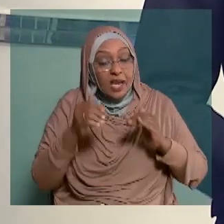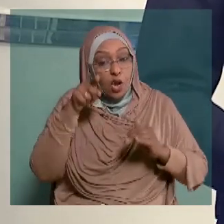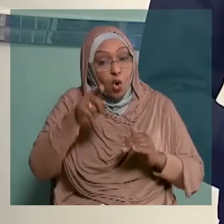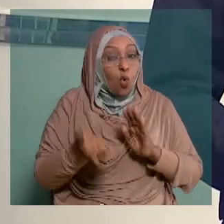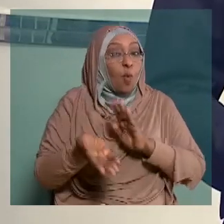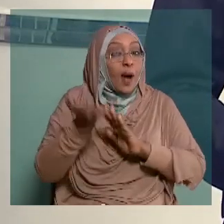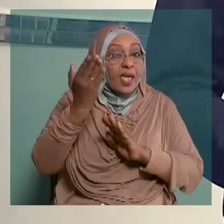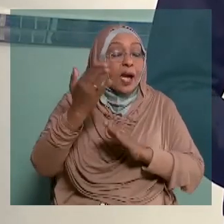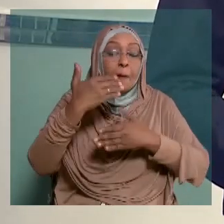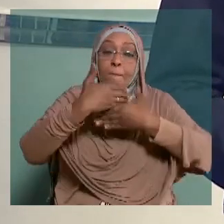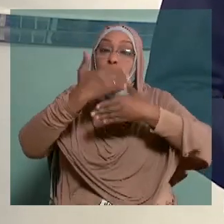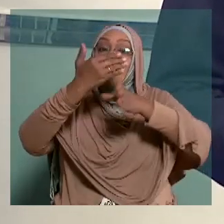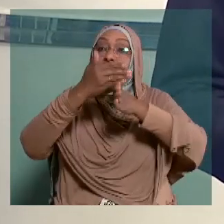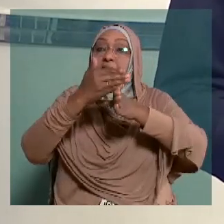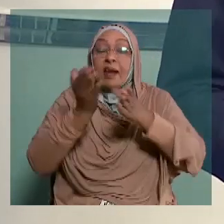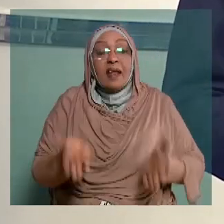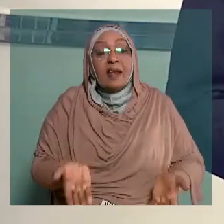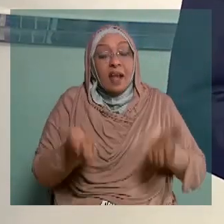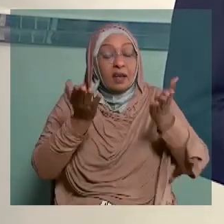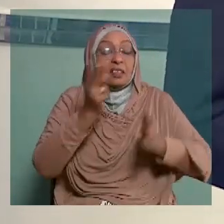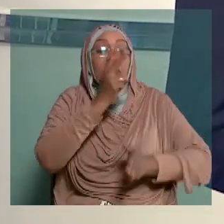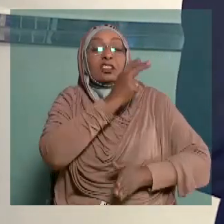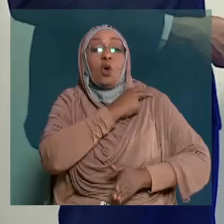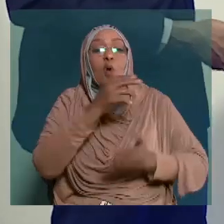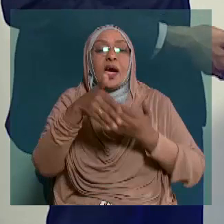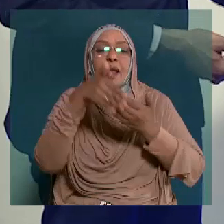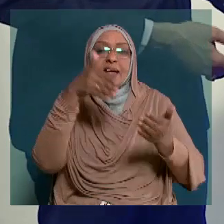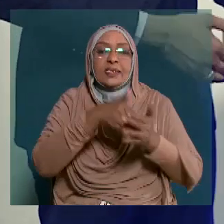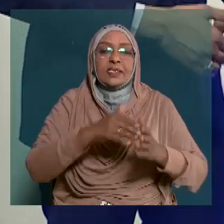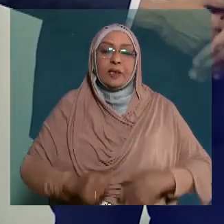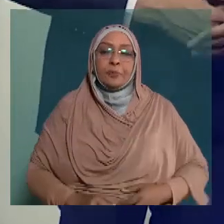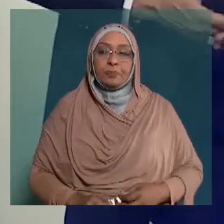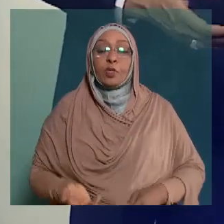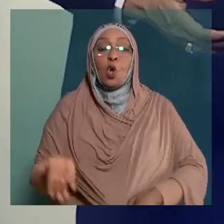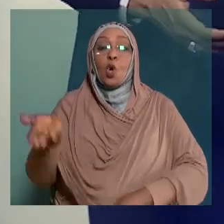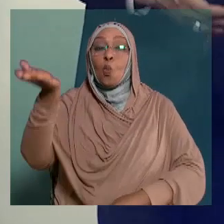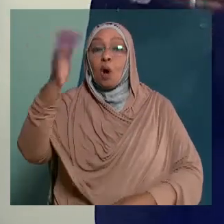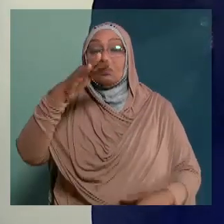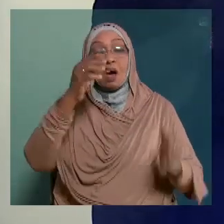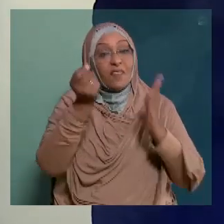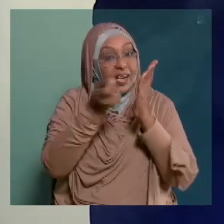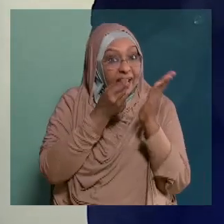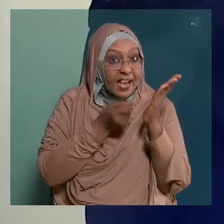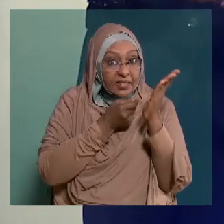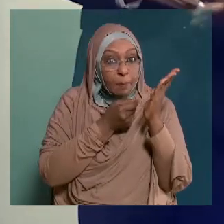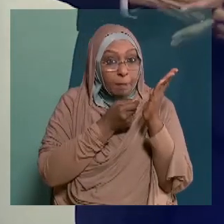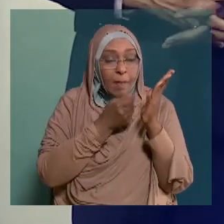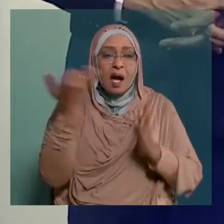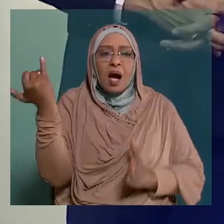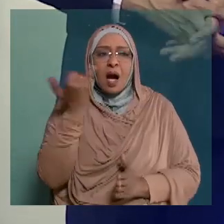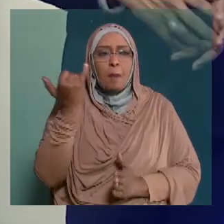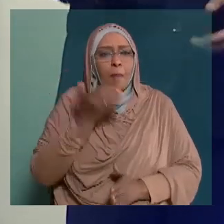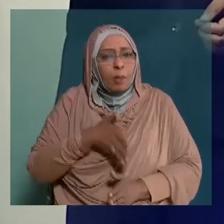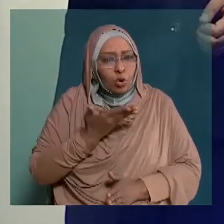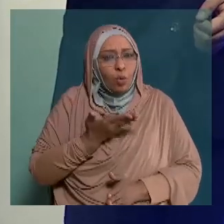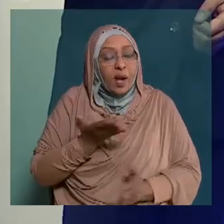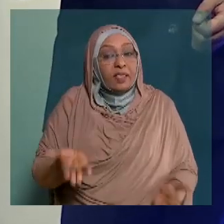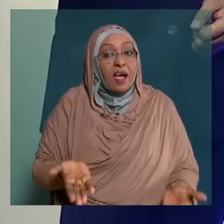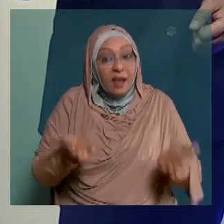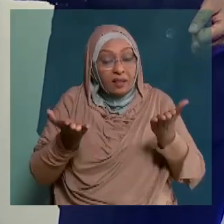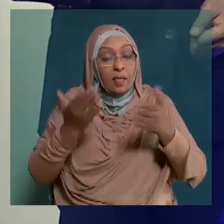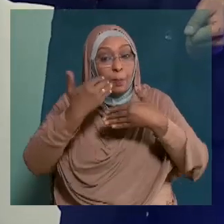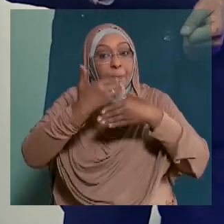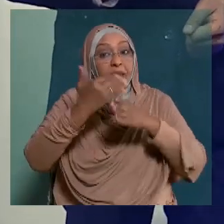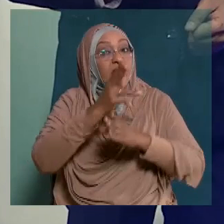عليها بنيان نهضة الدولة الحديثة. يضيف الكاتب فيقول أن من أهم مطلوبات النهضة بناء